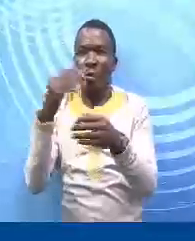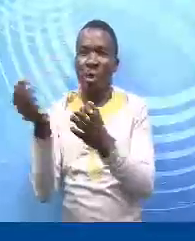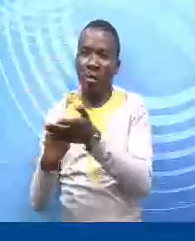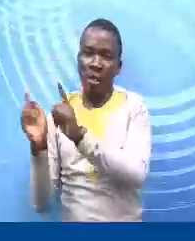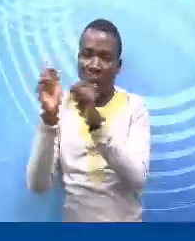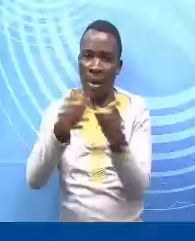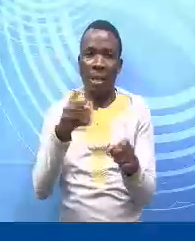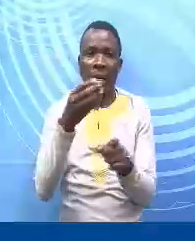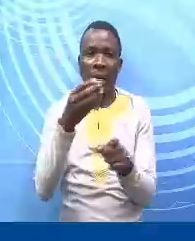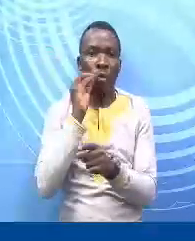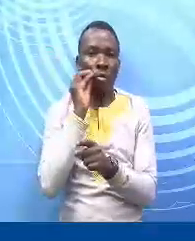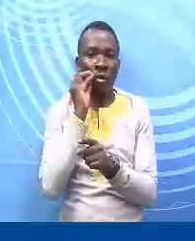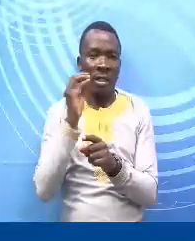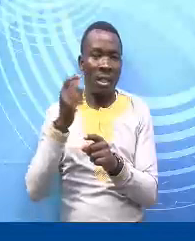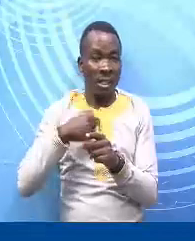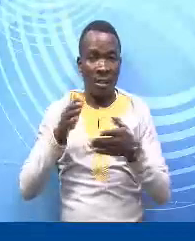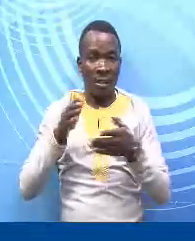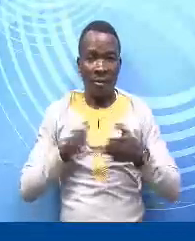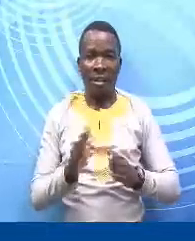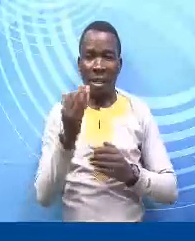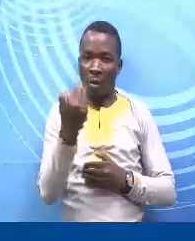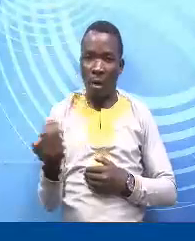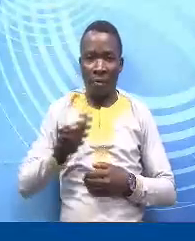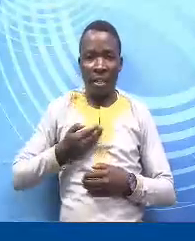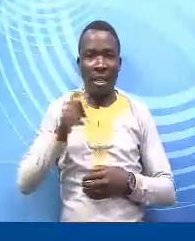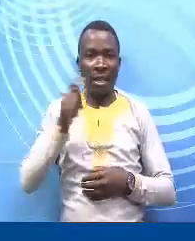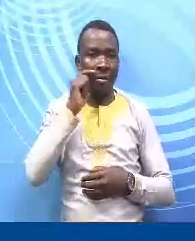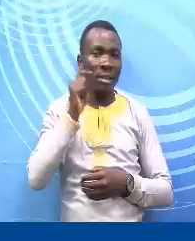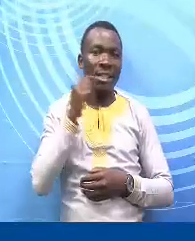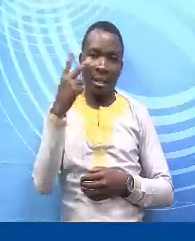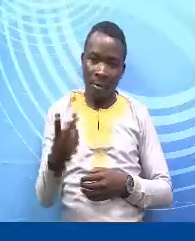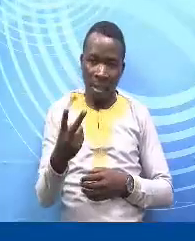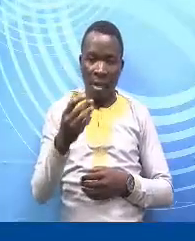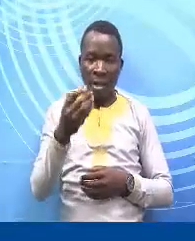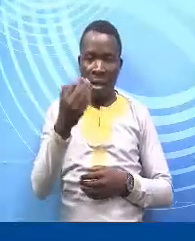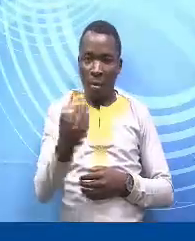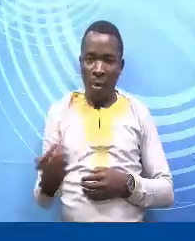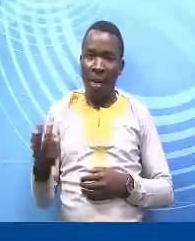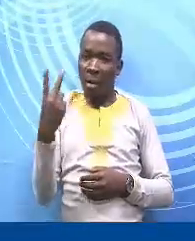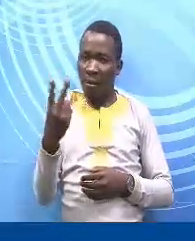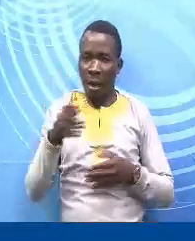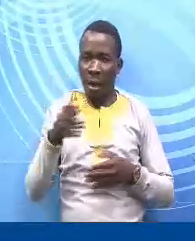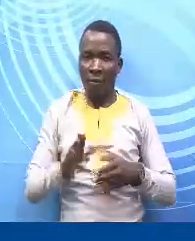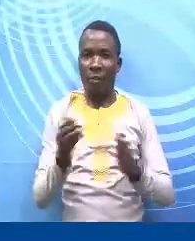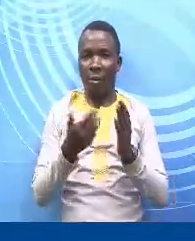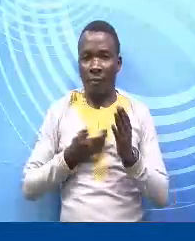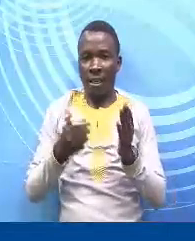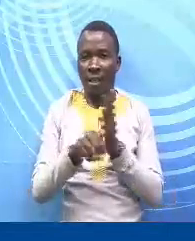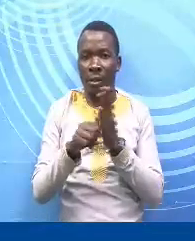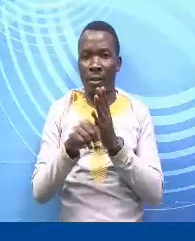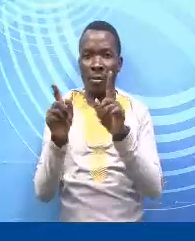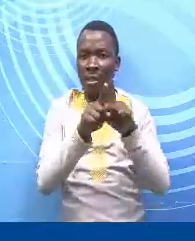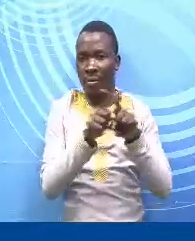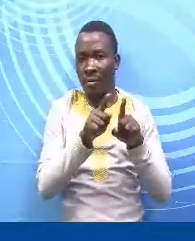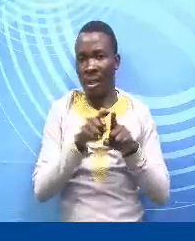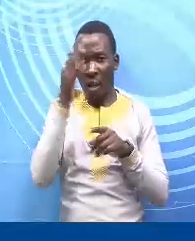urwaje ngo nabyaye umwana wenda w'ikinyabibiri wa kabiri n'abavutse avukana icyo kibazo ku buryo urubanza